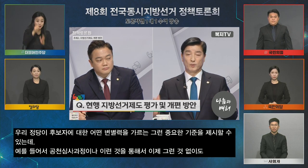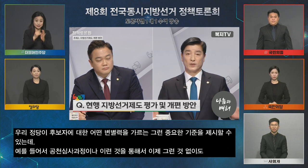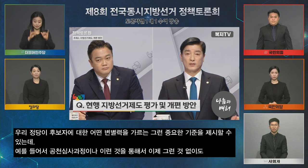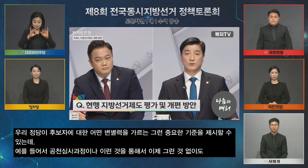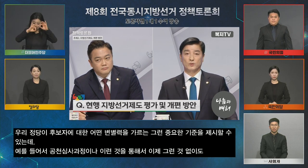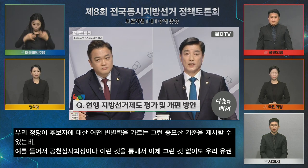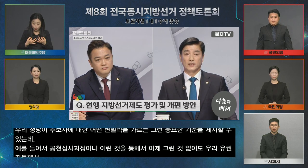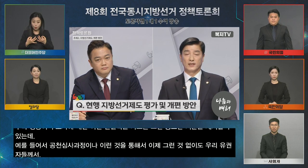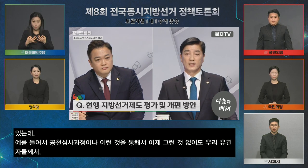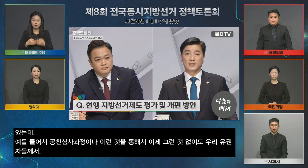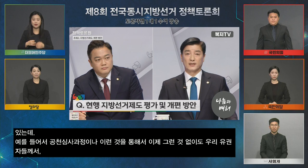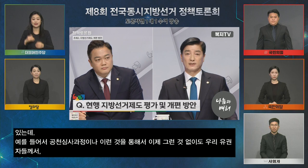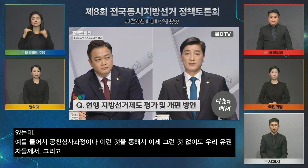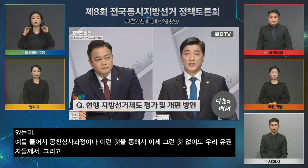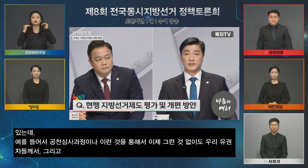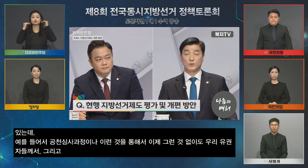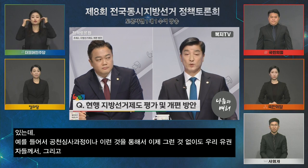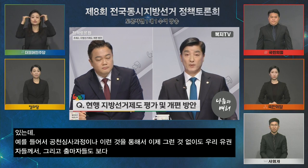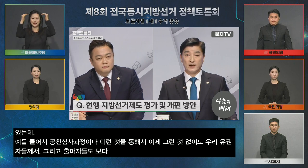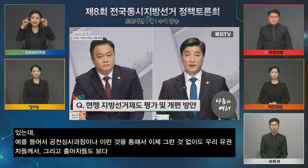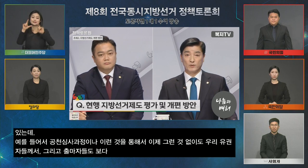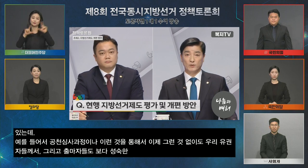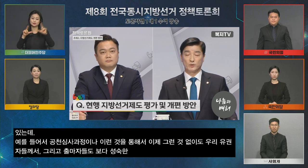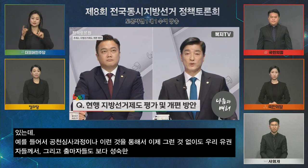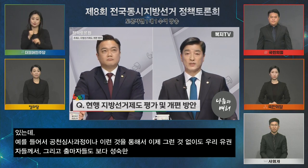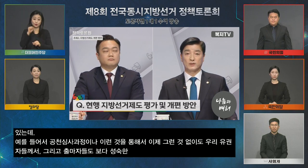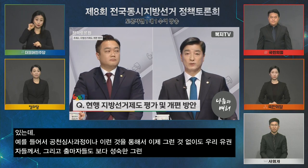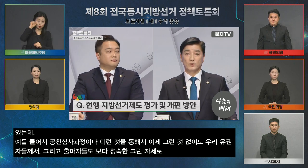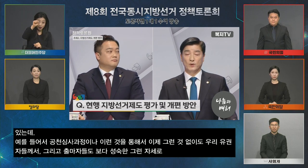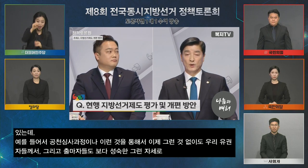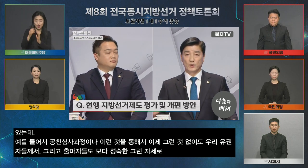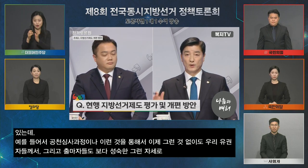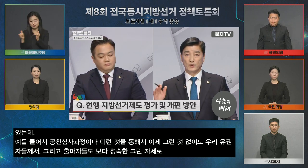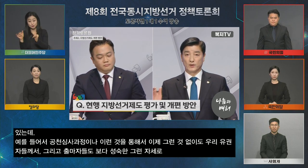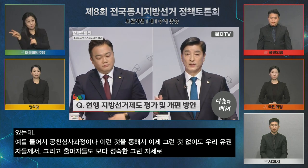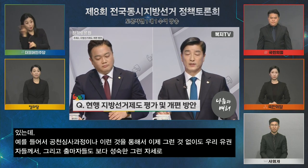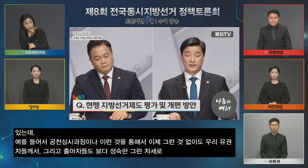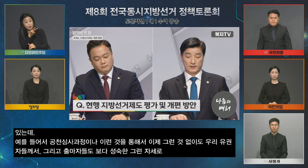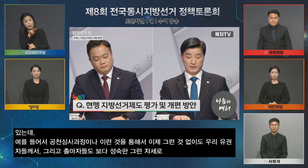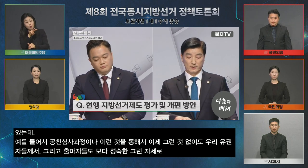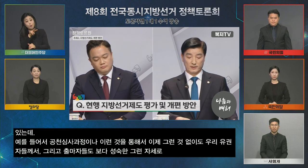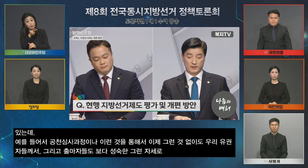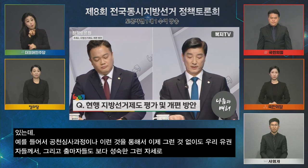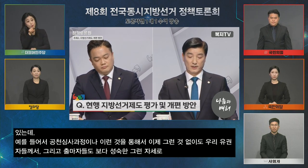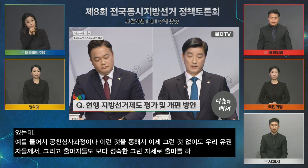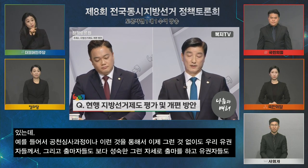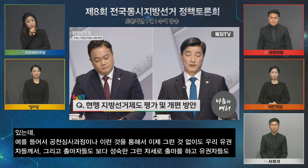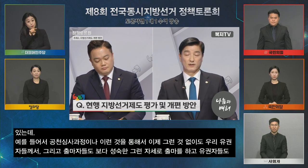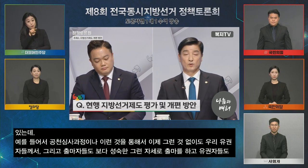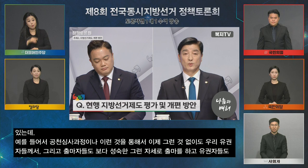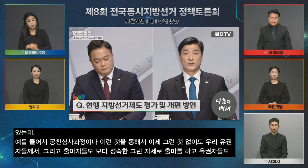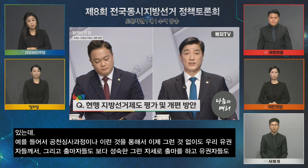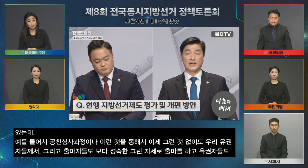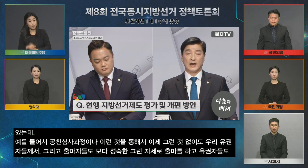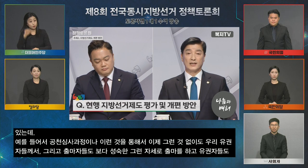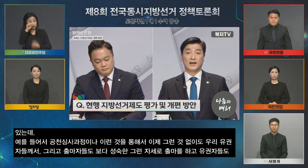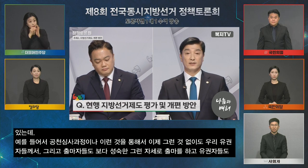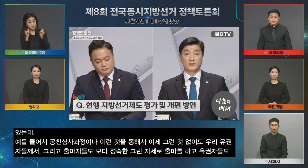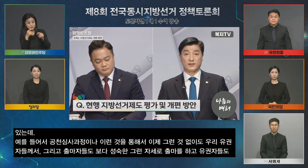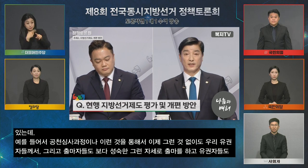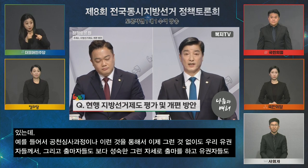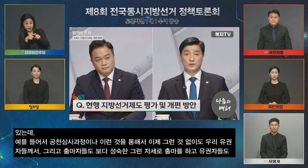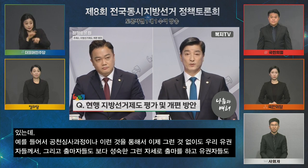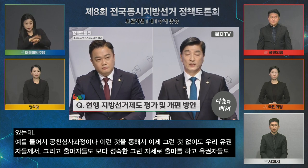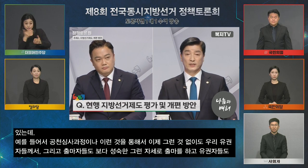보다 성숙한 그런 자세로 출마를 하고 유권자들도 이런 후보들을 잘